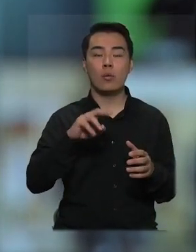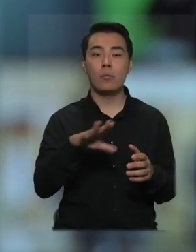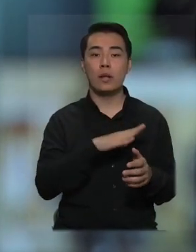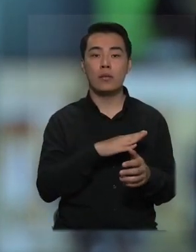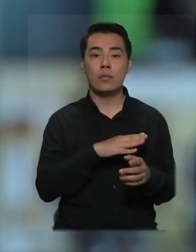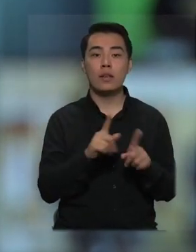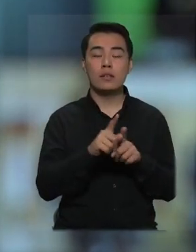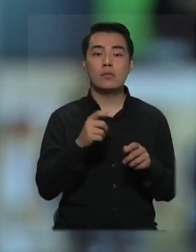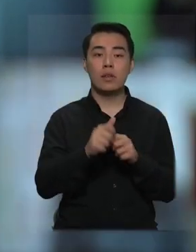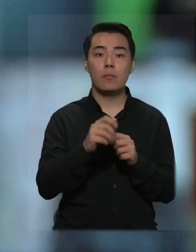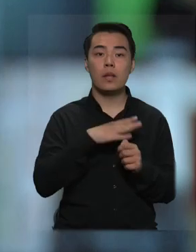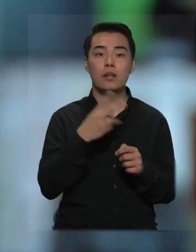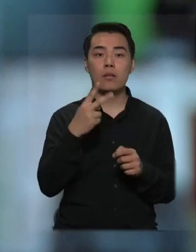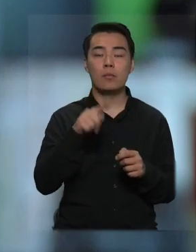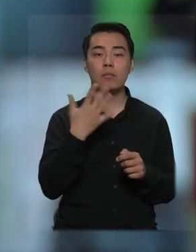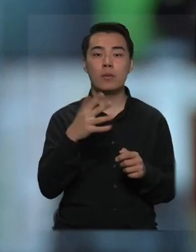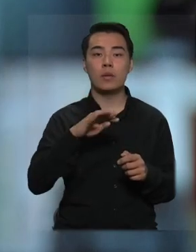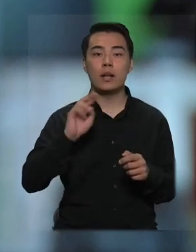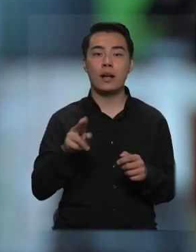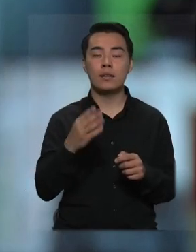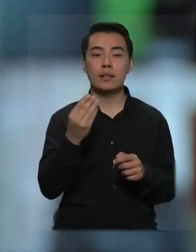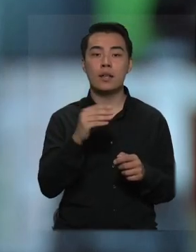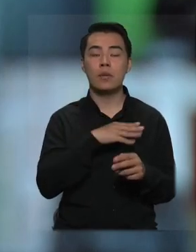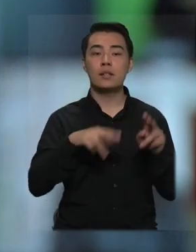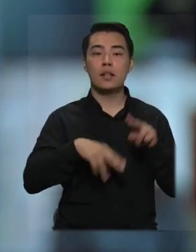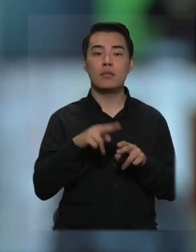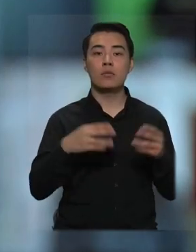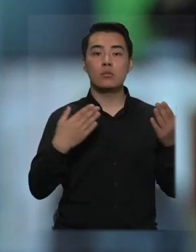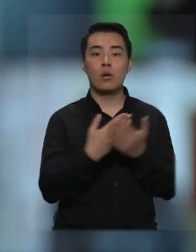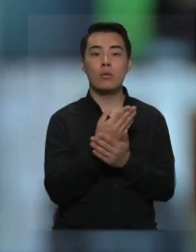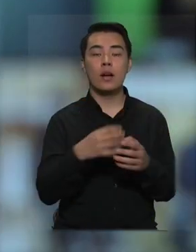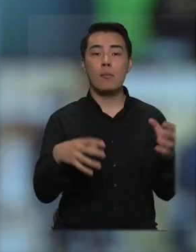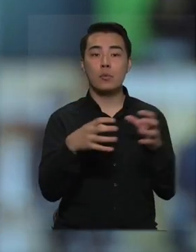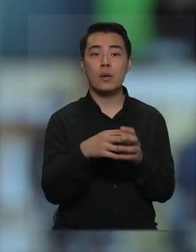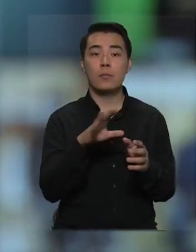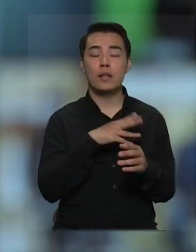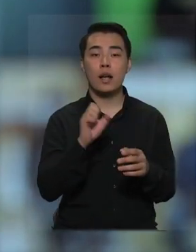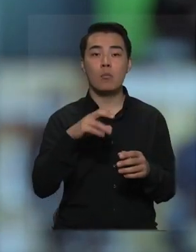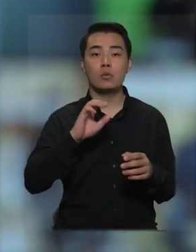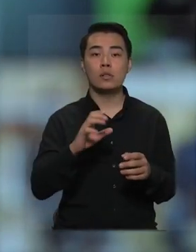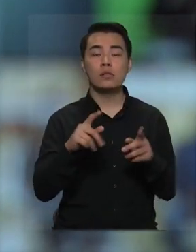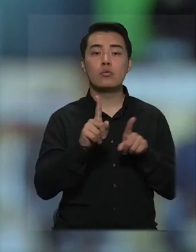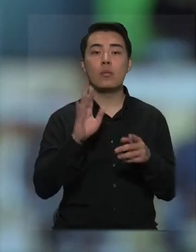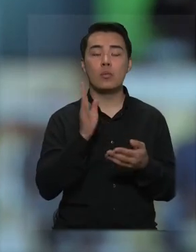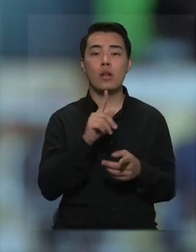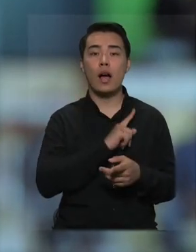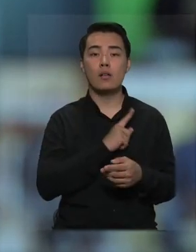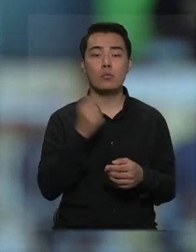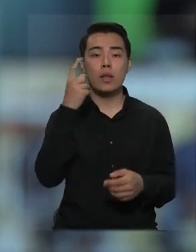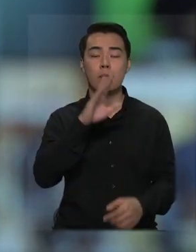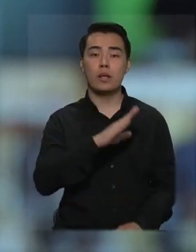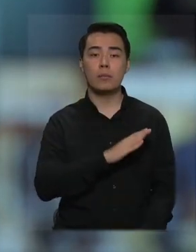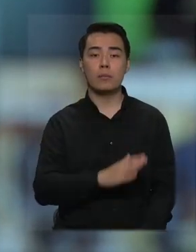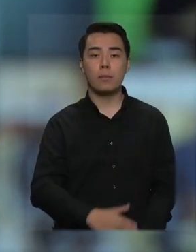холдинг вложил два с половиной миллиарда тенге в строительство нового кампуса что это даст узнал Бахтияр